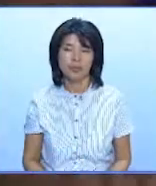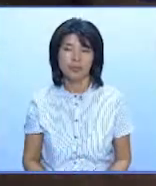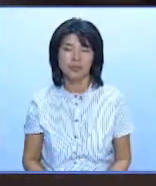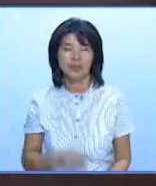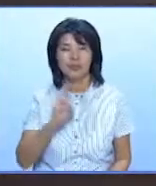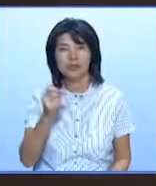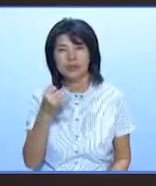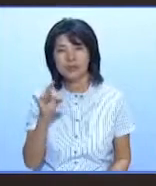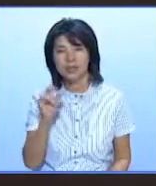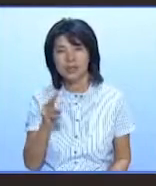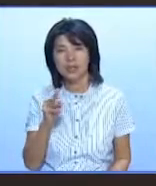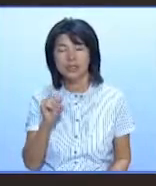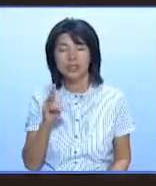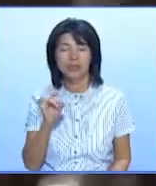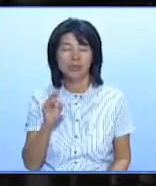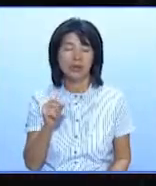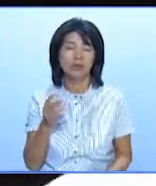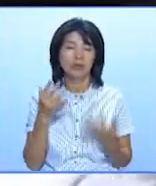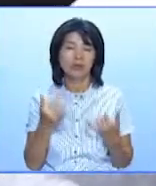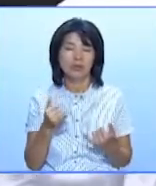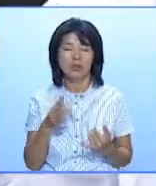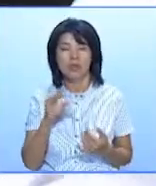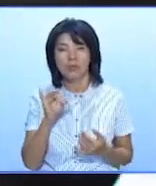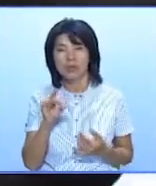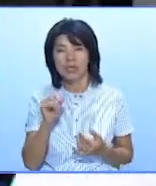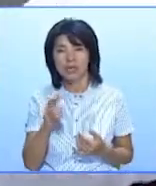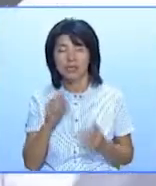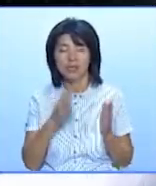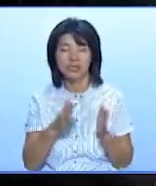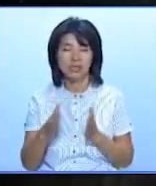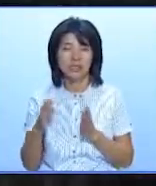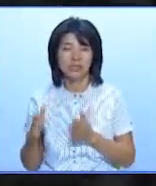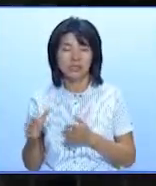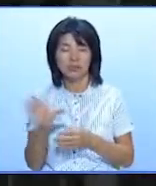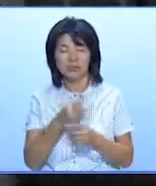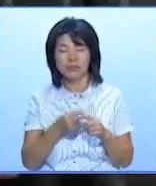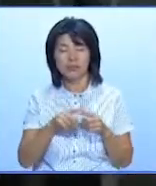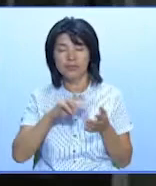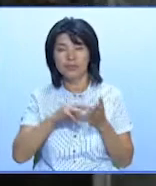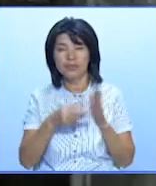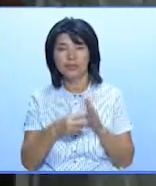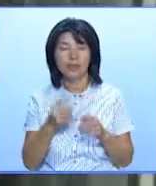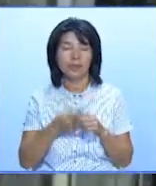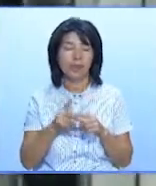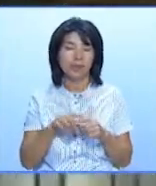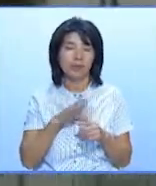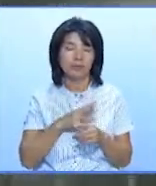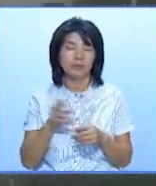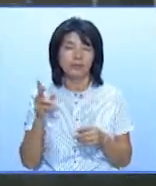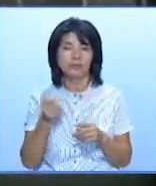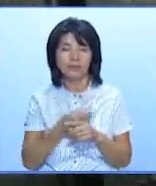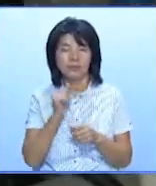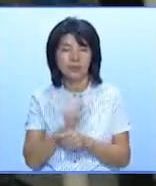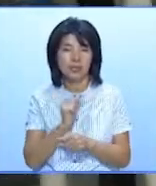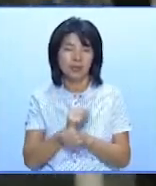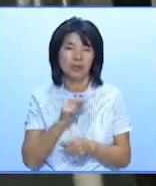Кайрат Жейкбаев – оператор системы водоснабжения в селе Карауба. Он отвечает за мониторинг бесперебойной работы комплексного блока,